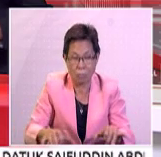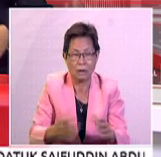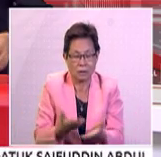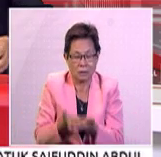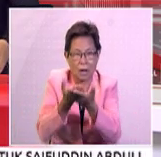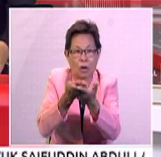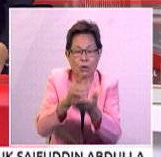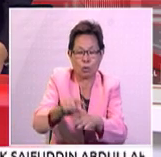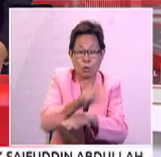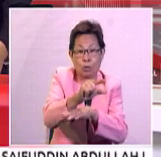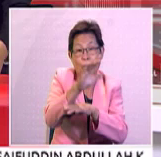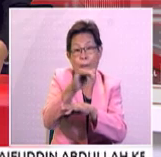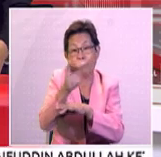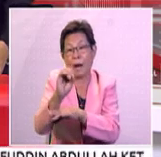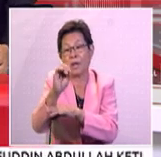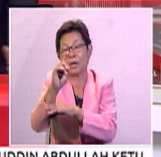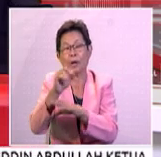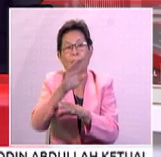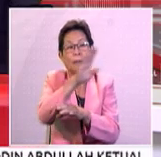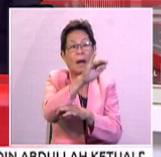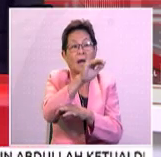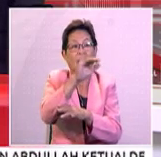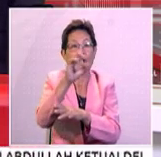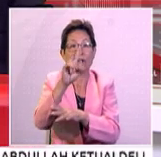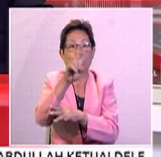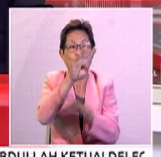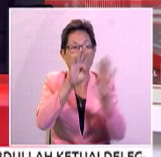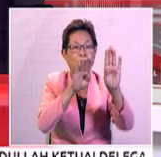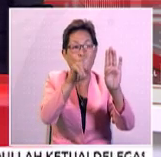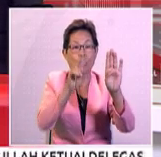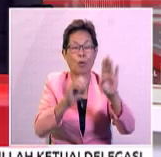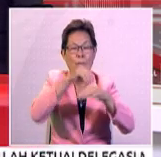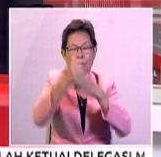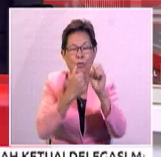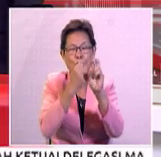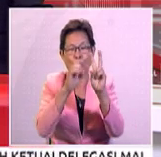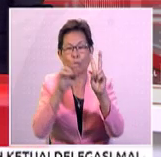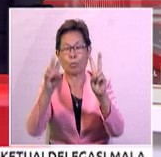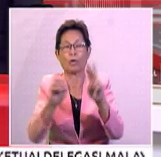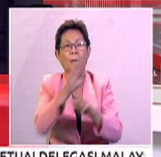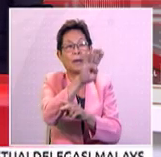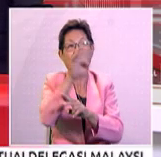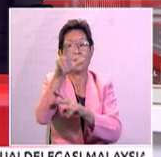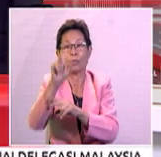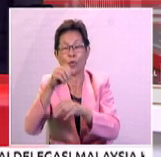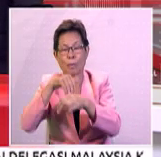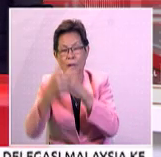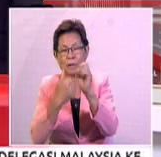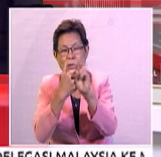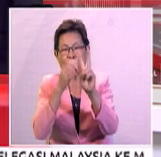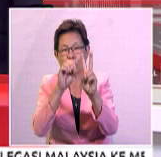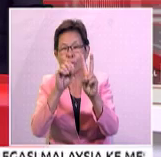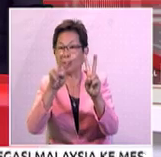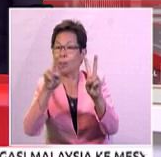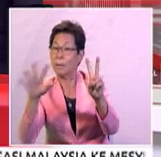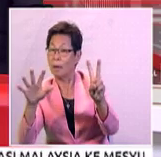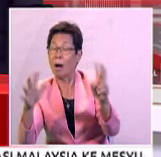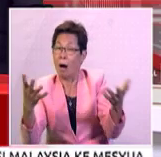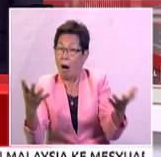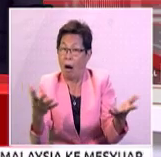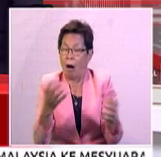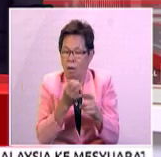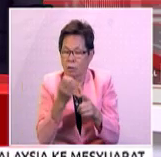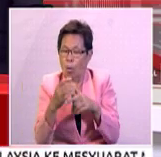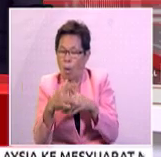cadangan penggunaan biodiesel B20 pada tahun 2020 dan B30 pada tahun 2025 atau